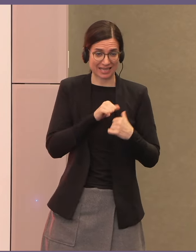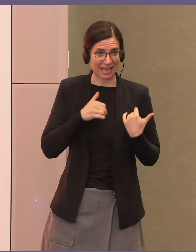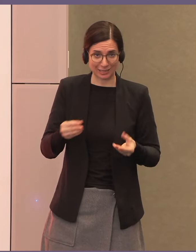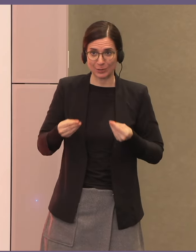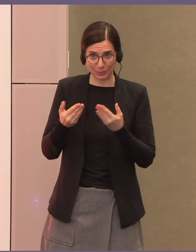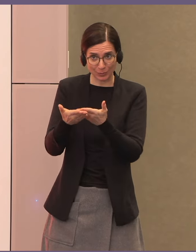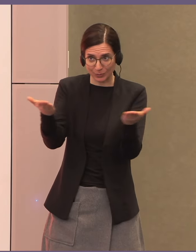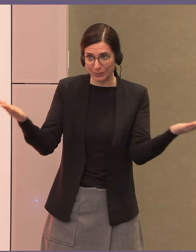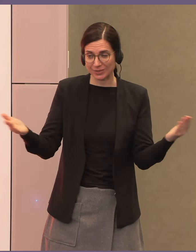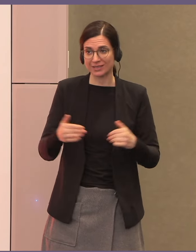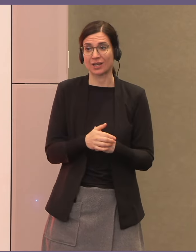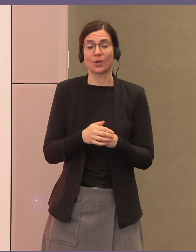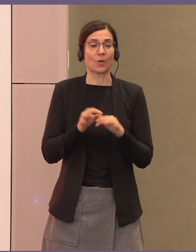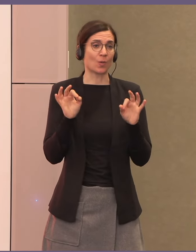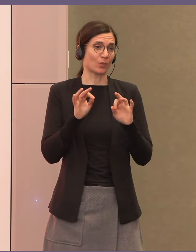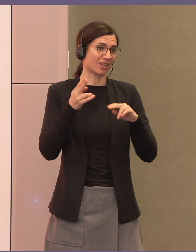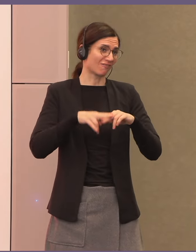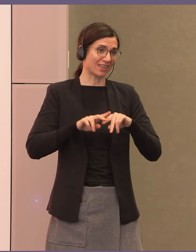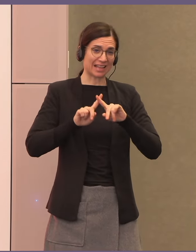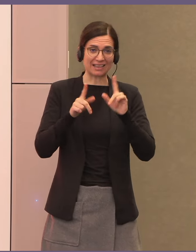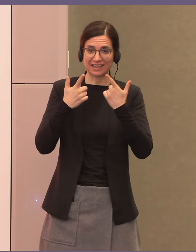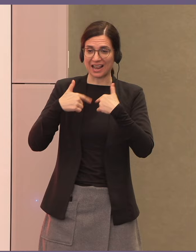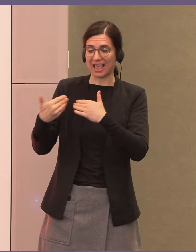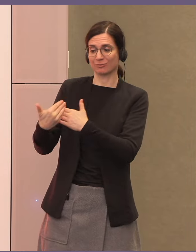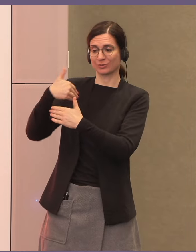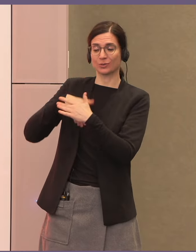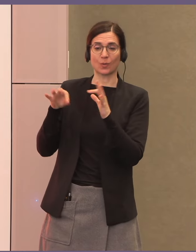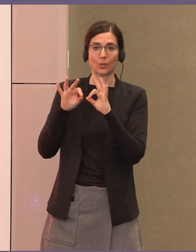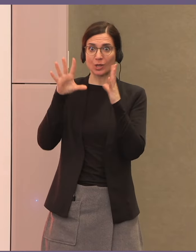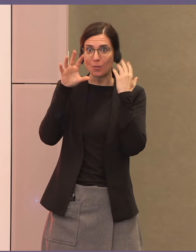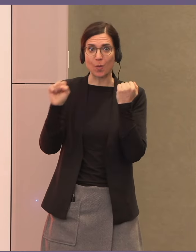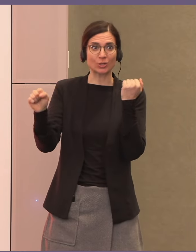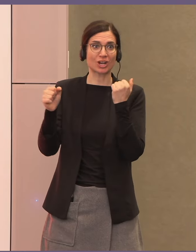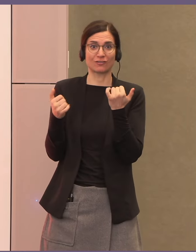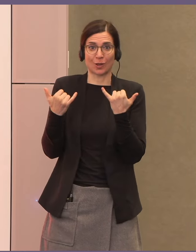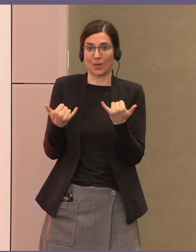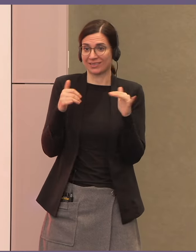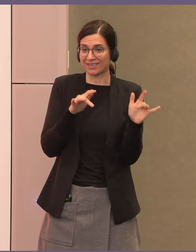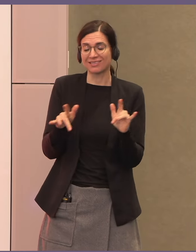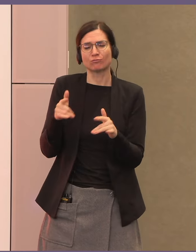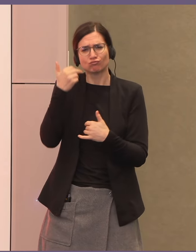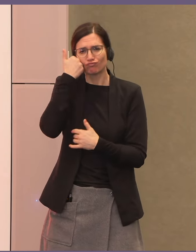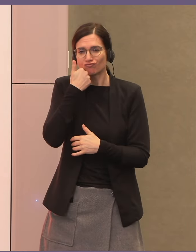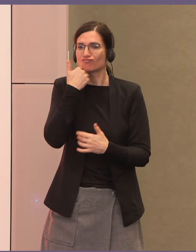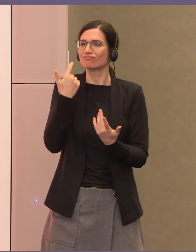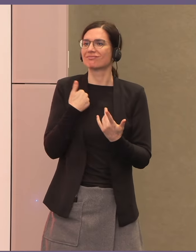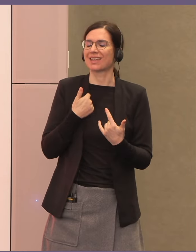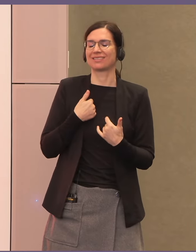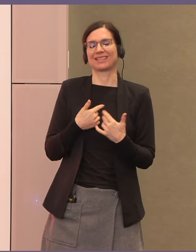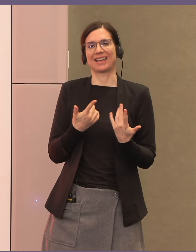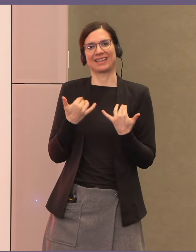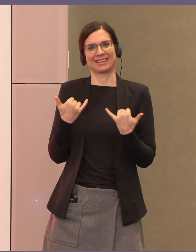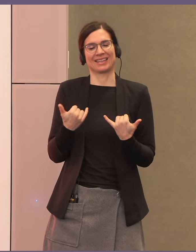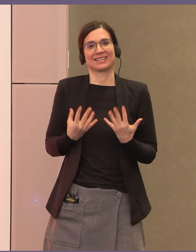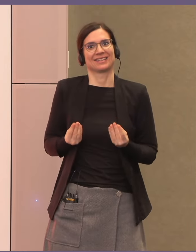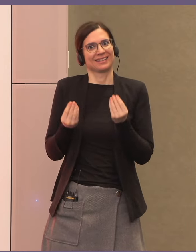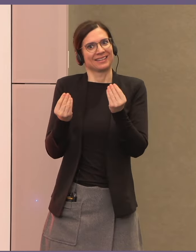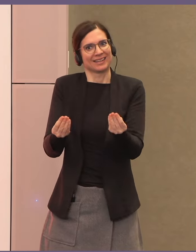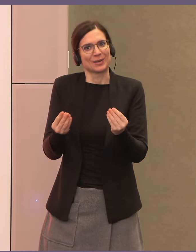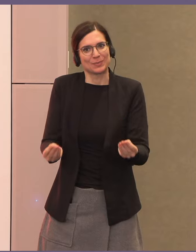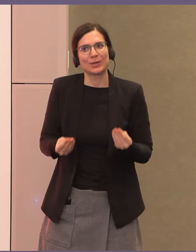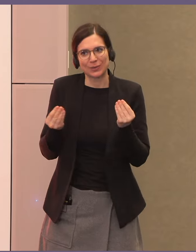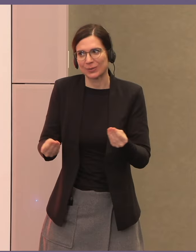eben anderer Länder und Botschafterin auch hier bei uns ist. Ich höre wunderbar, Frau